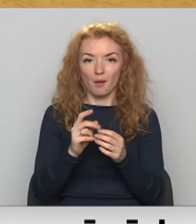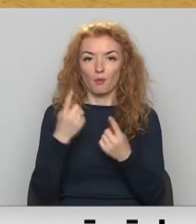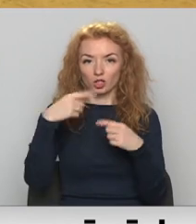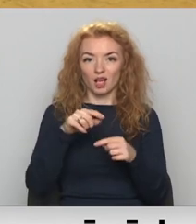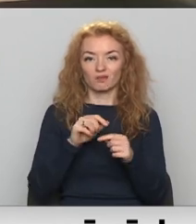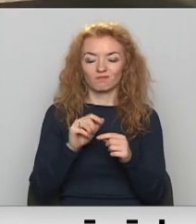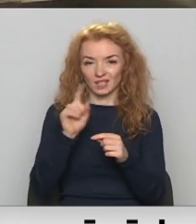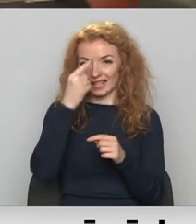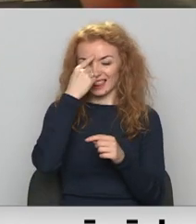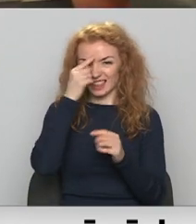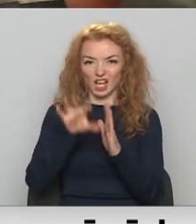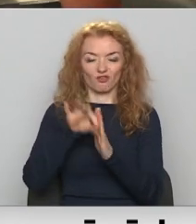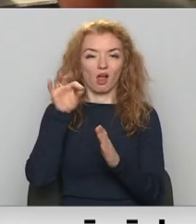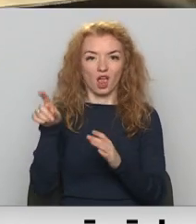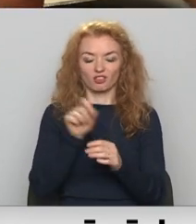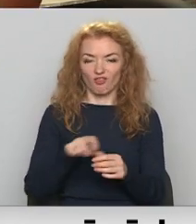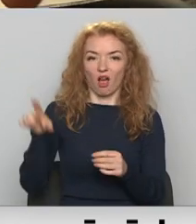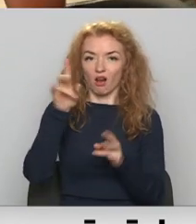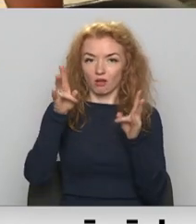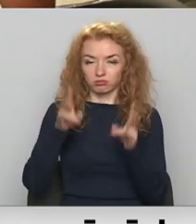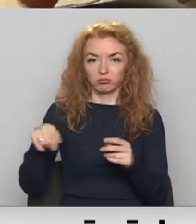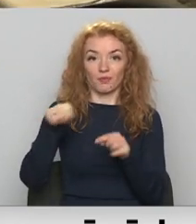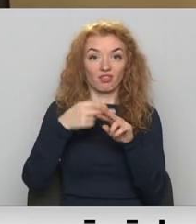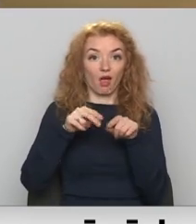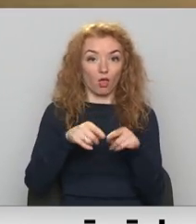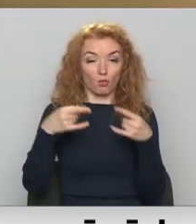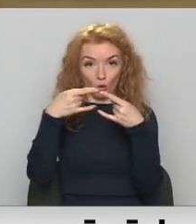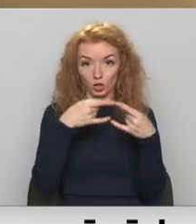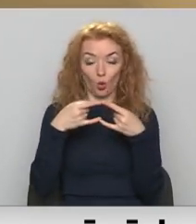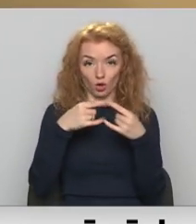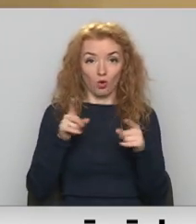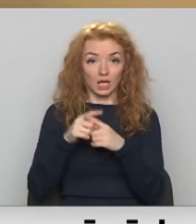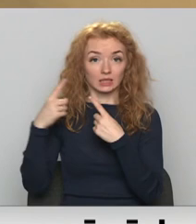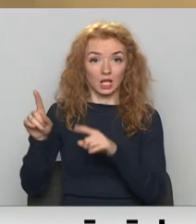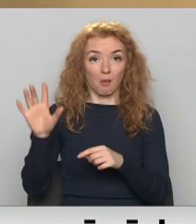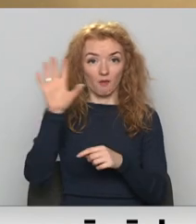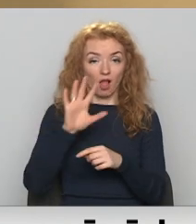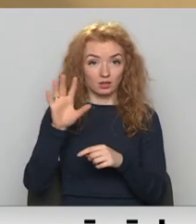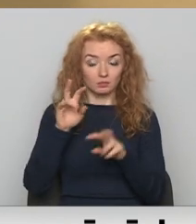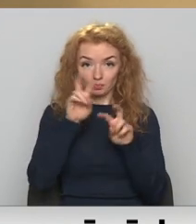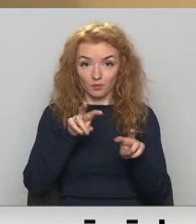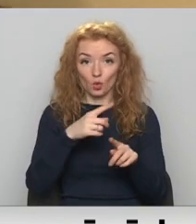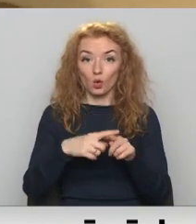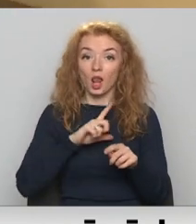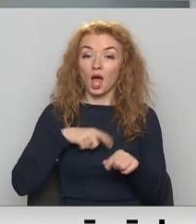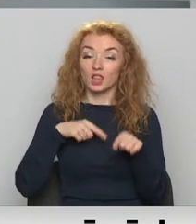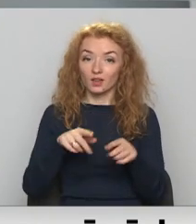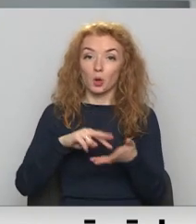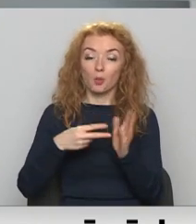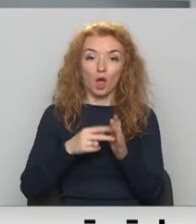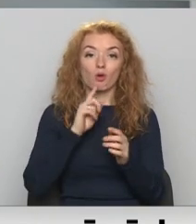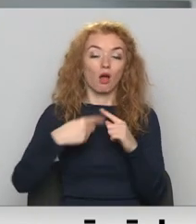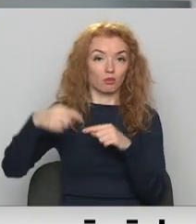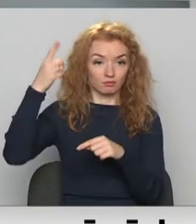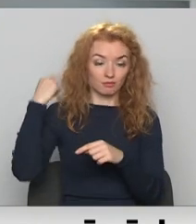paveids. Šādas monitoringa sistēmas ir jau daudzās pasaules valstīs, un Latvijā par tās ieviešanu domāja jau pirms gada. Vasarā